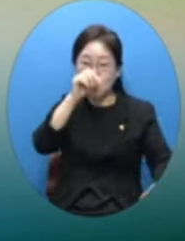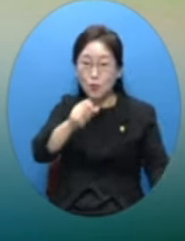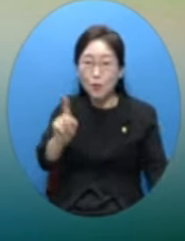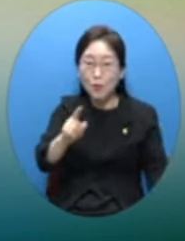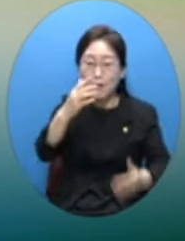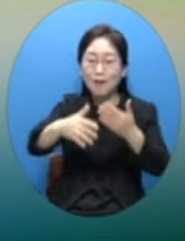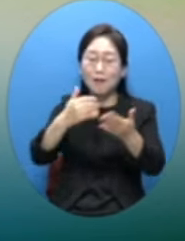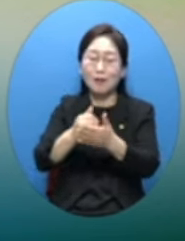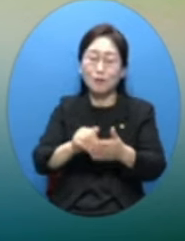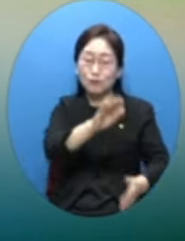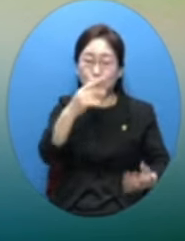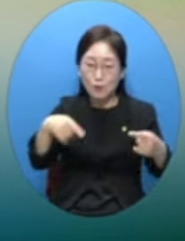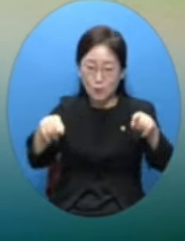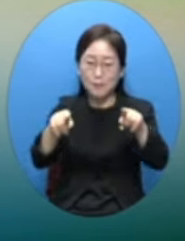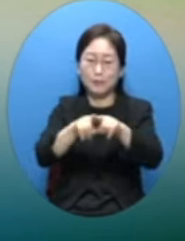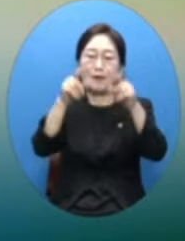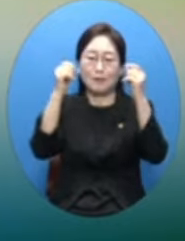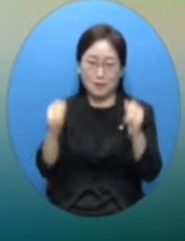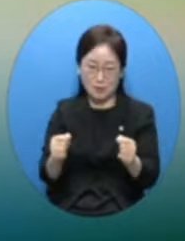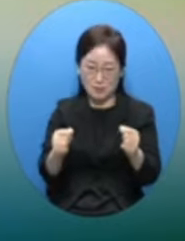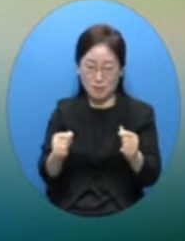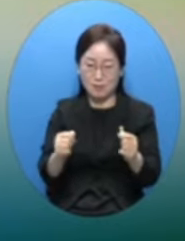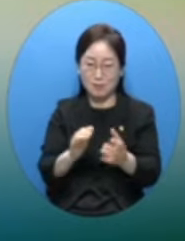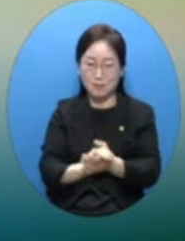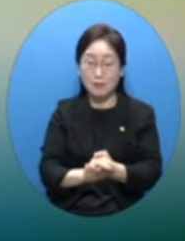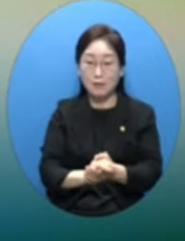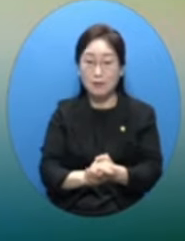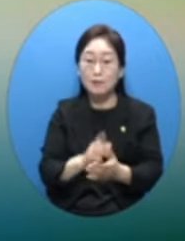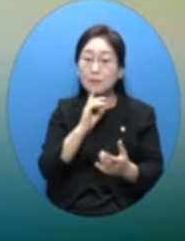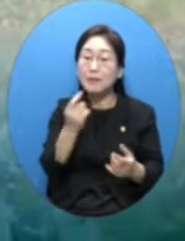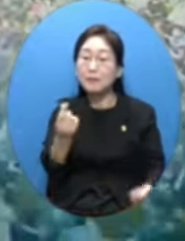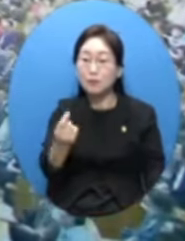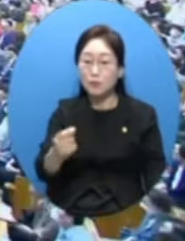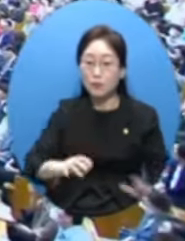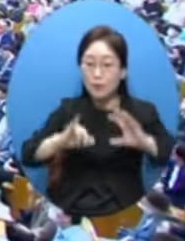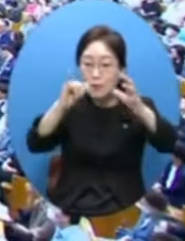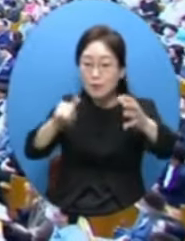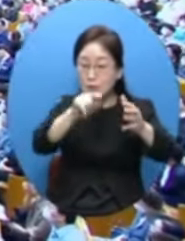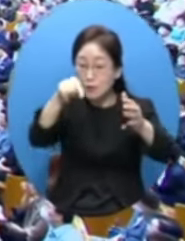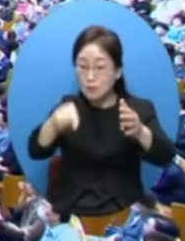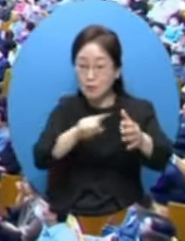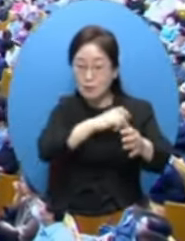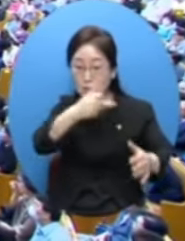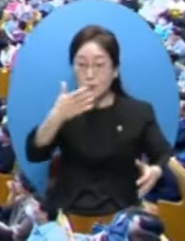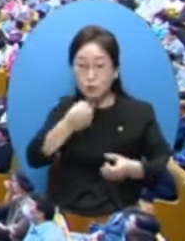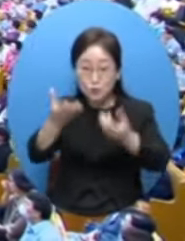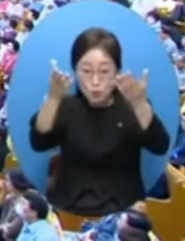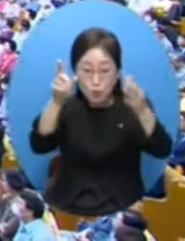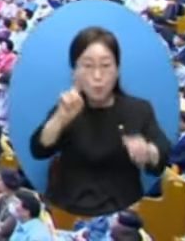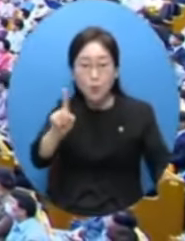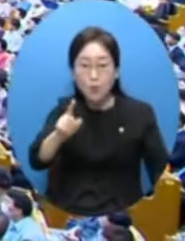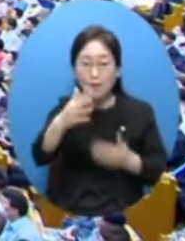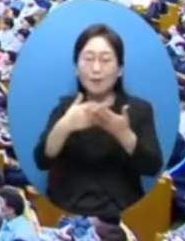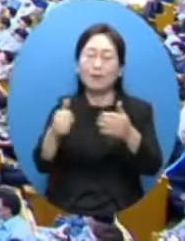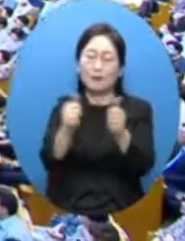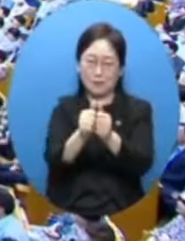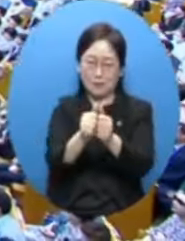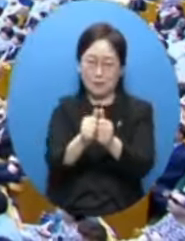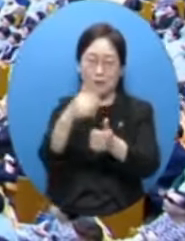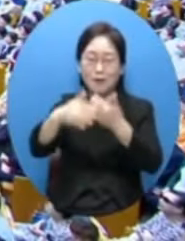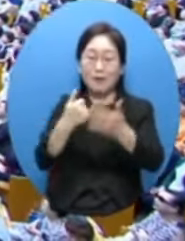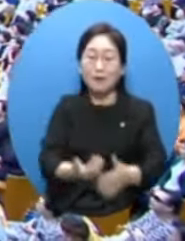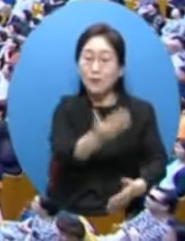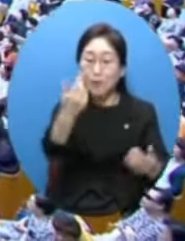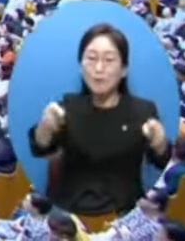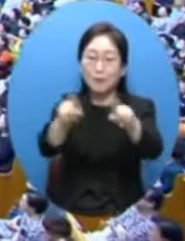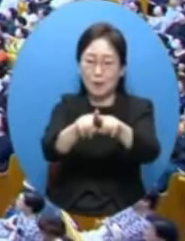하나님이 우리와 함께 계신다는 사실이다. 그렇습니다. 이 세상에서 가장 큰 축복은 하나님이 우리와 함께 하신 것입니다. 하나님이 여러분과